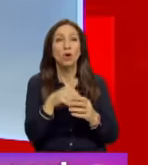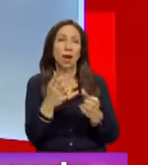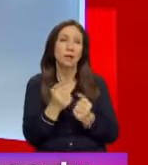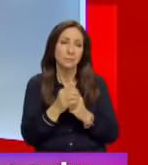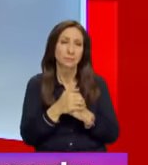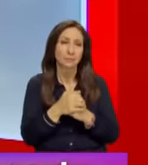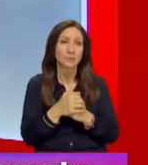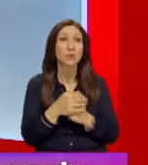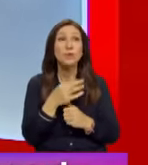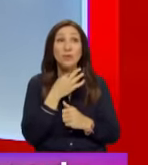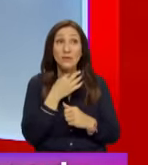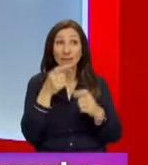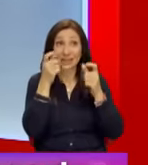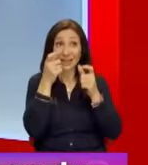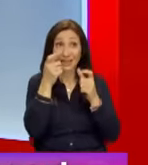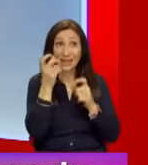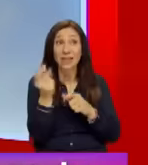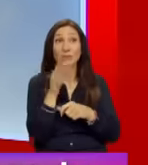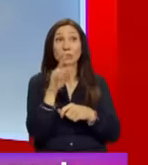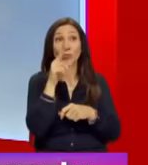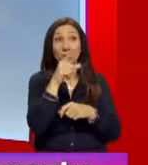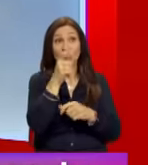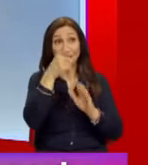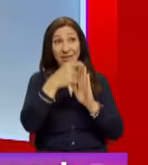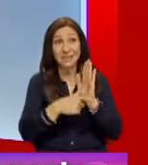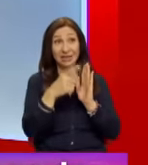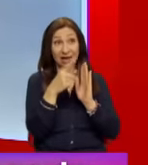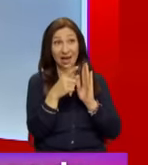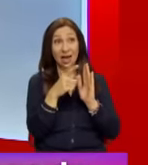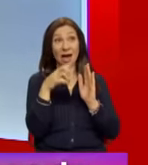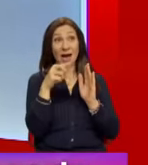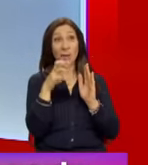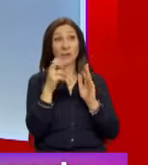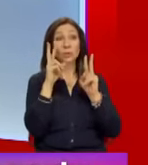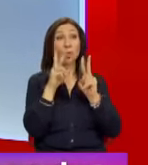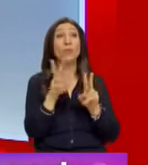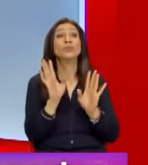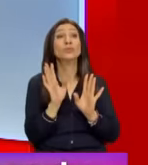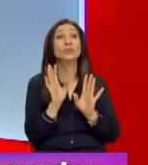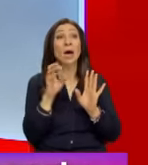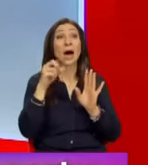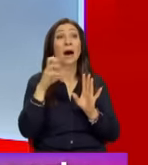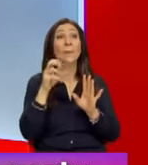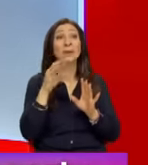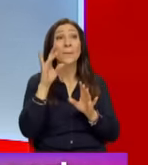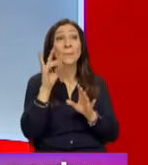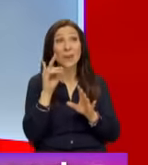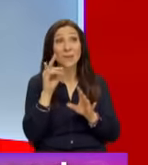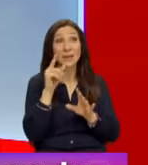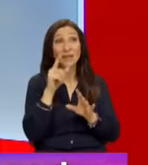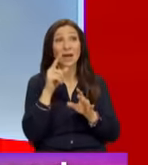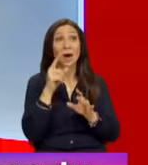%29,74'te kaldı. Lütfen dikkatten kalkmasın. Burada bu listede AK Parti'yi görmüyorsunuz. AK Parti ve